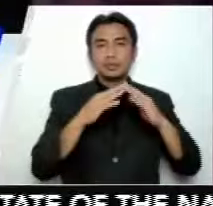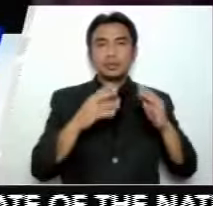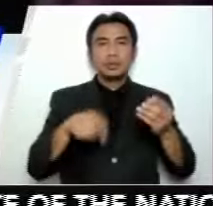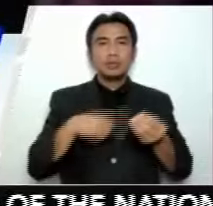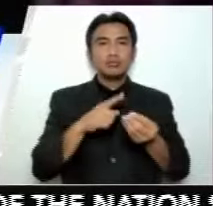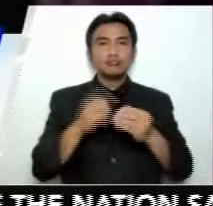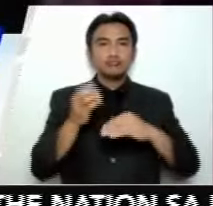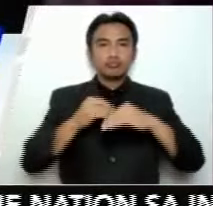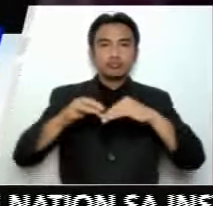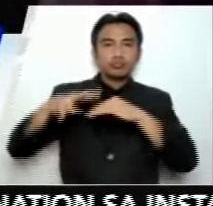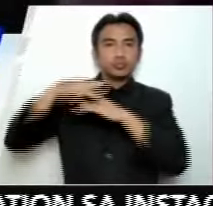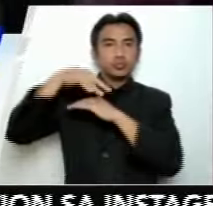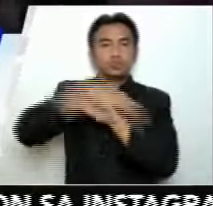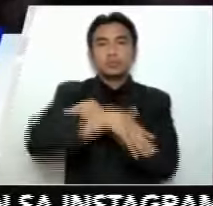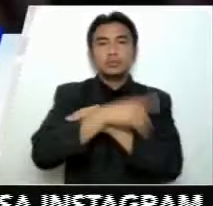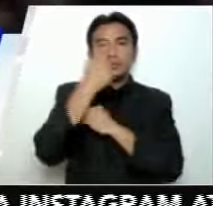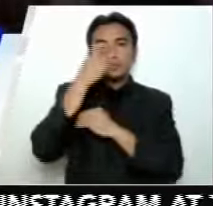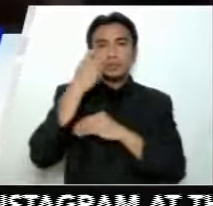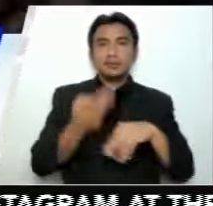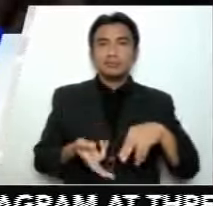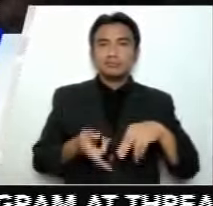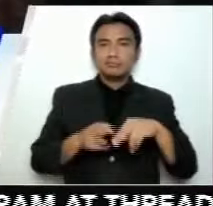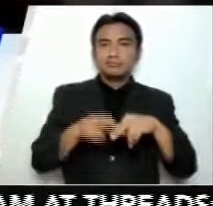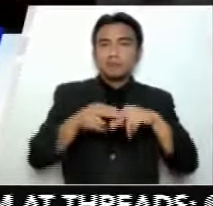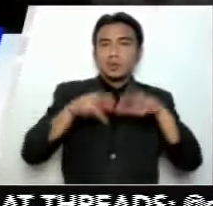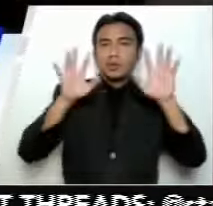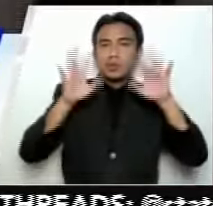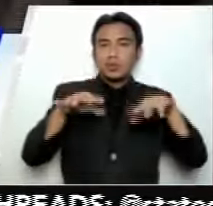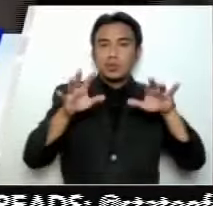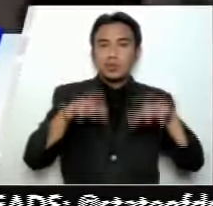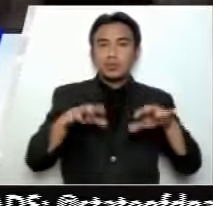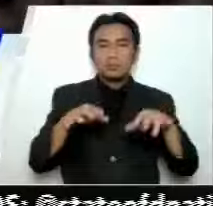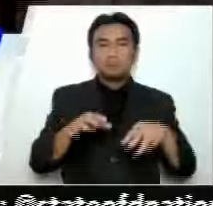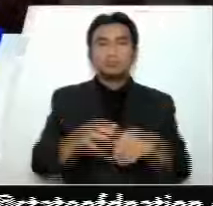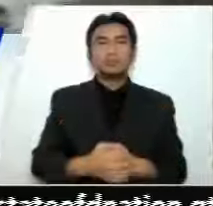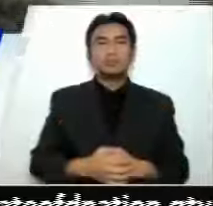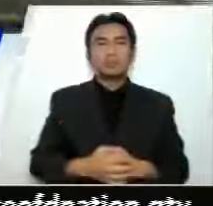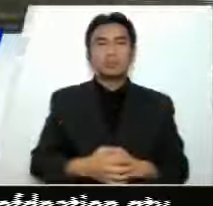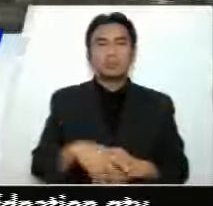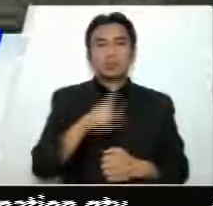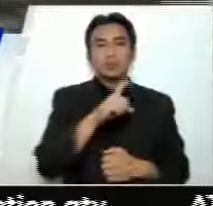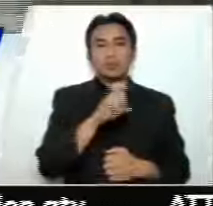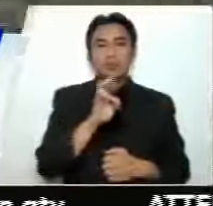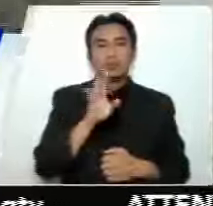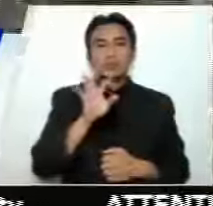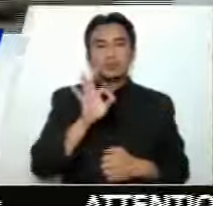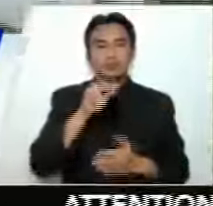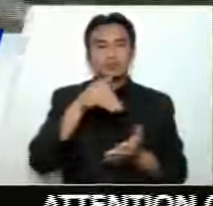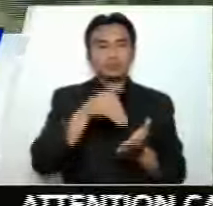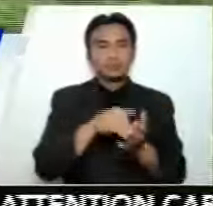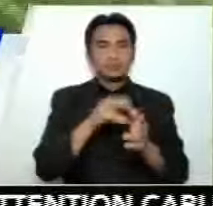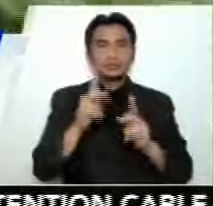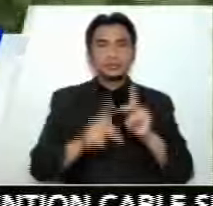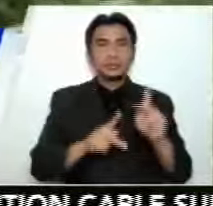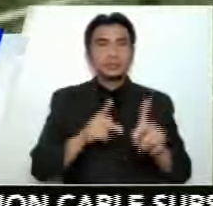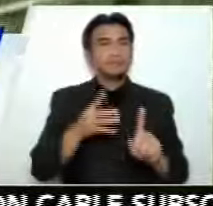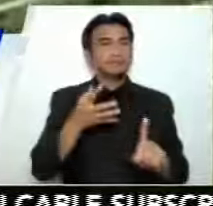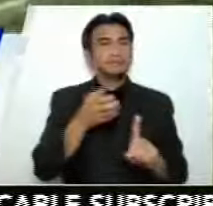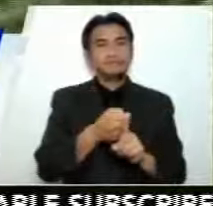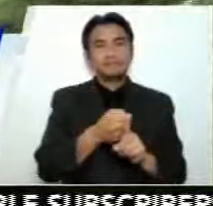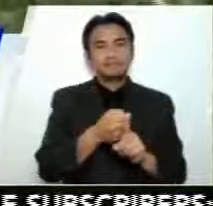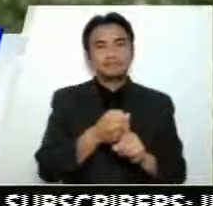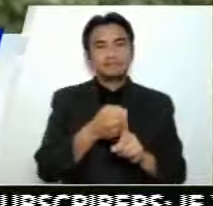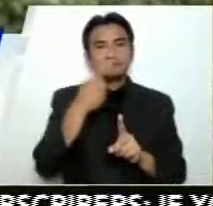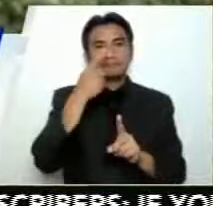malalakas na ulan sa anu province mahigit 179 na residente ang apektado ng masamang